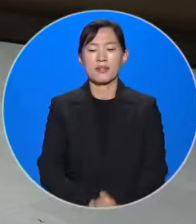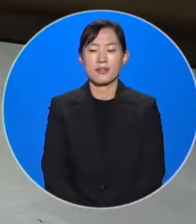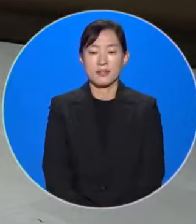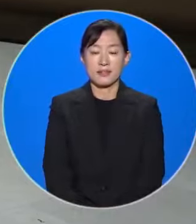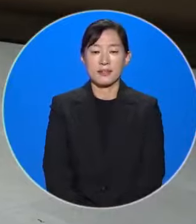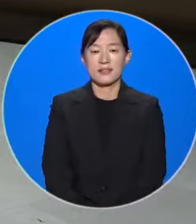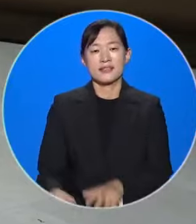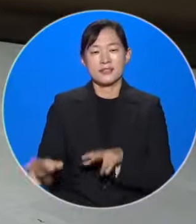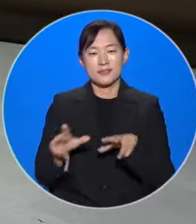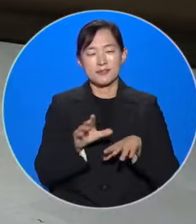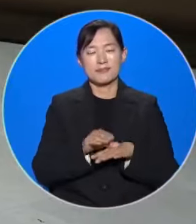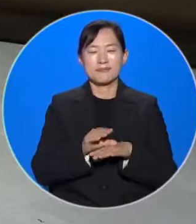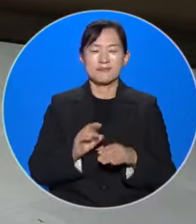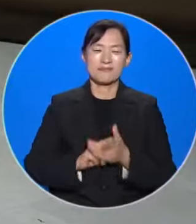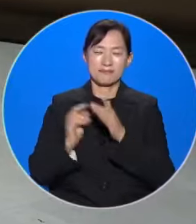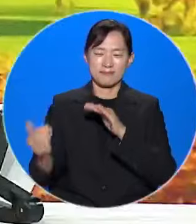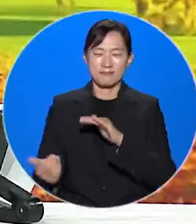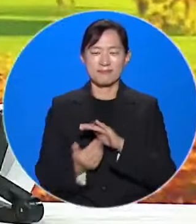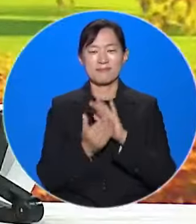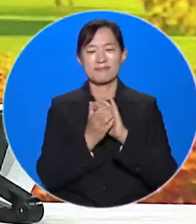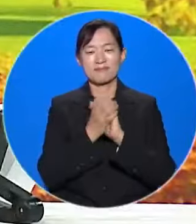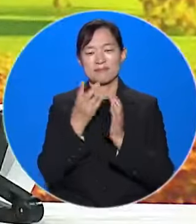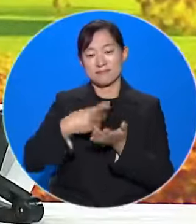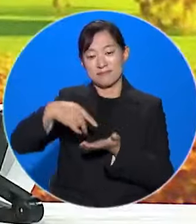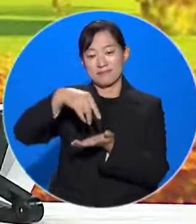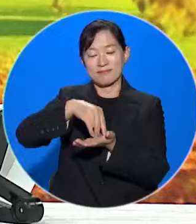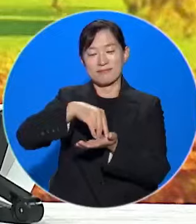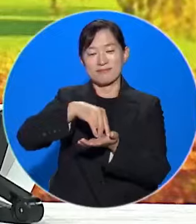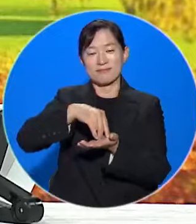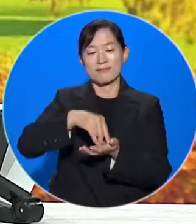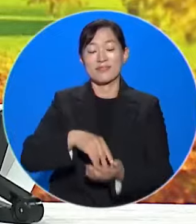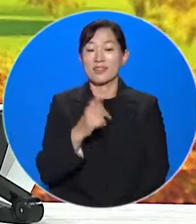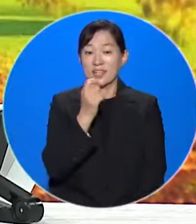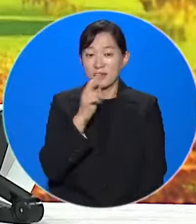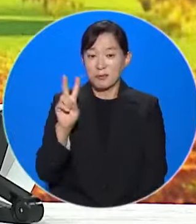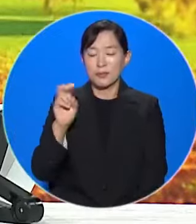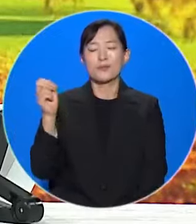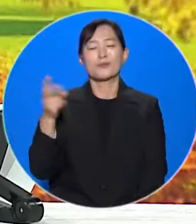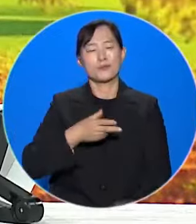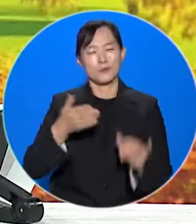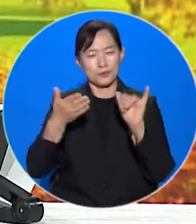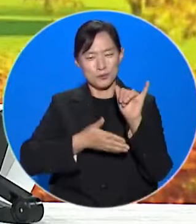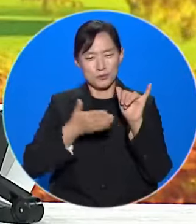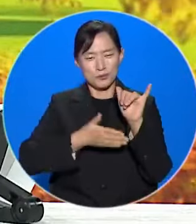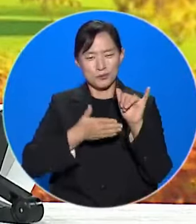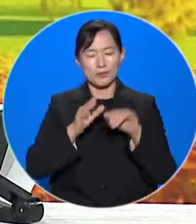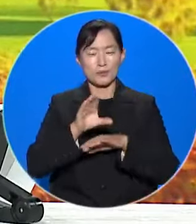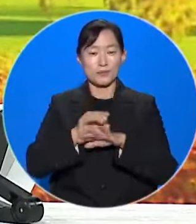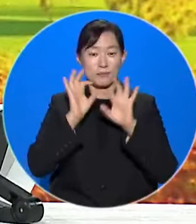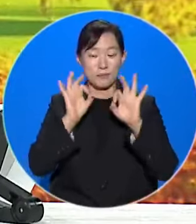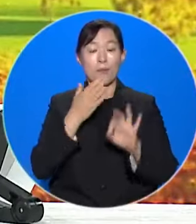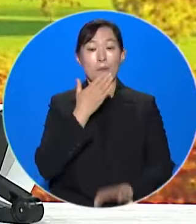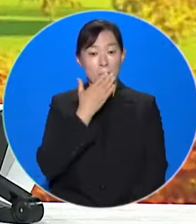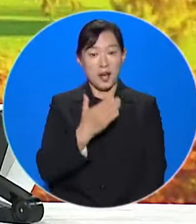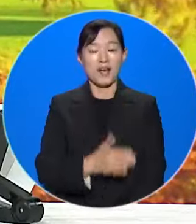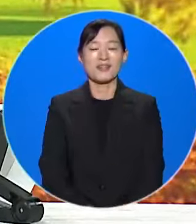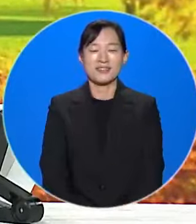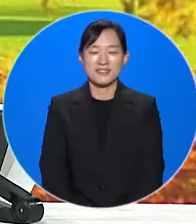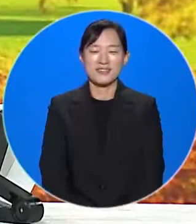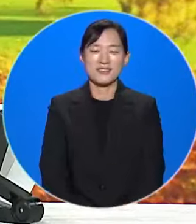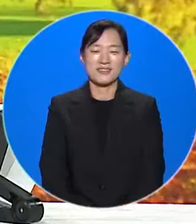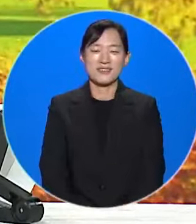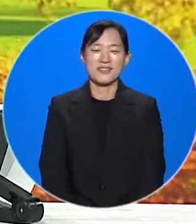네, 생방송 기적을 이루는 기도 달리다금 TV뿐만 아니라 유튜브로도 방송 시청이